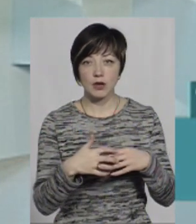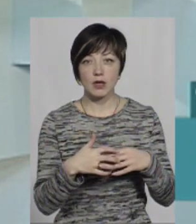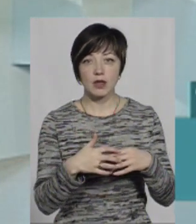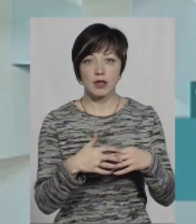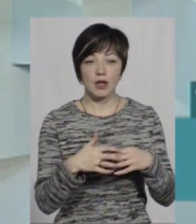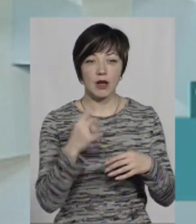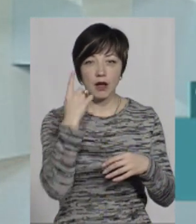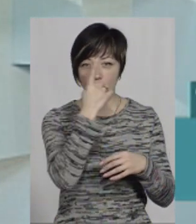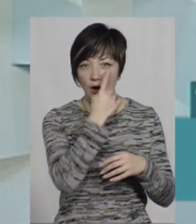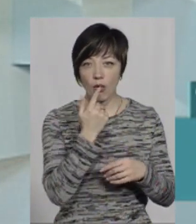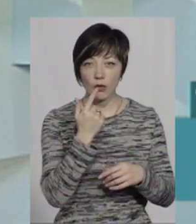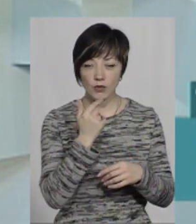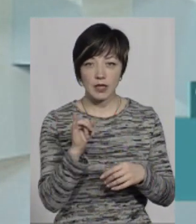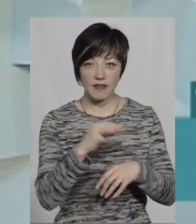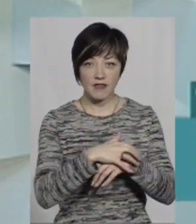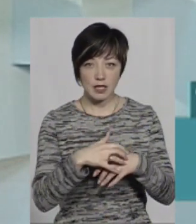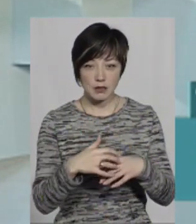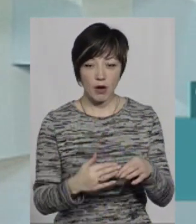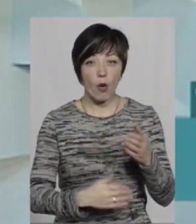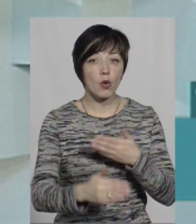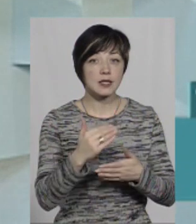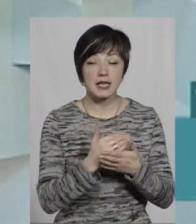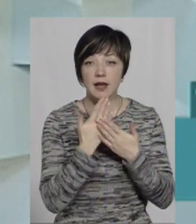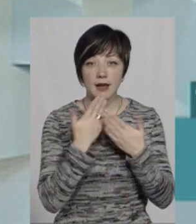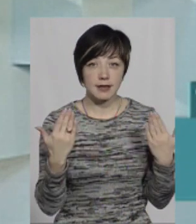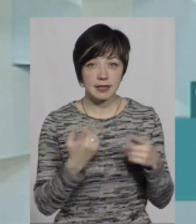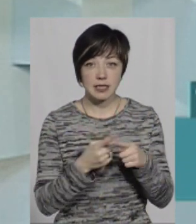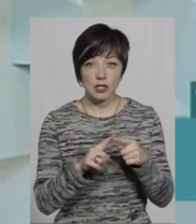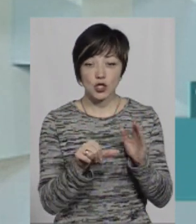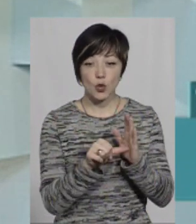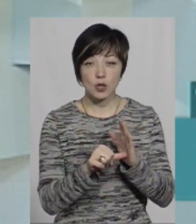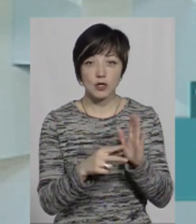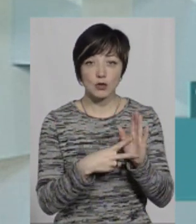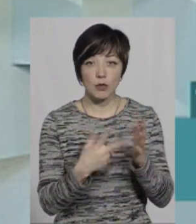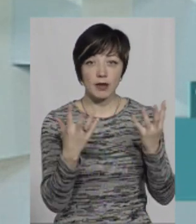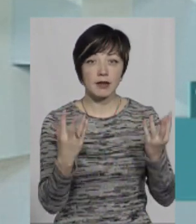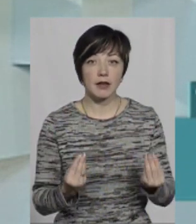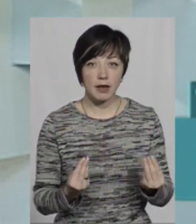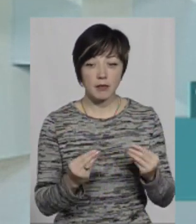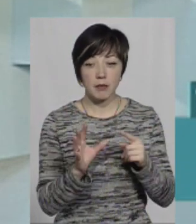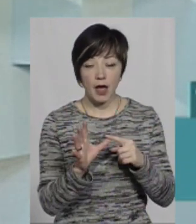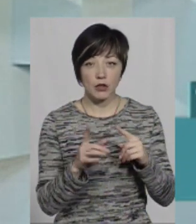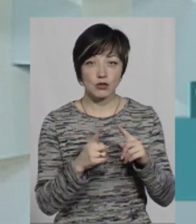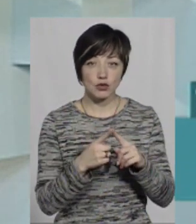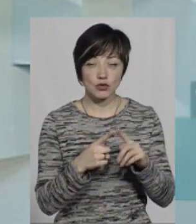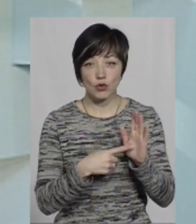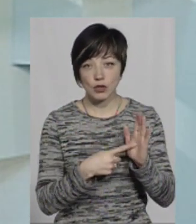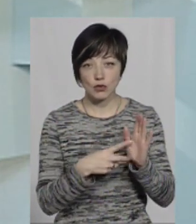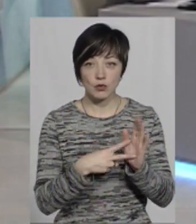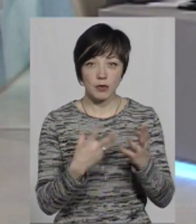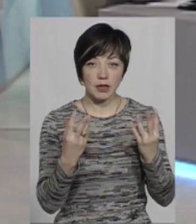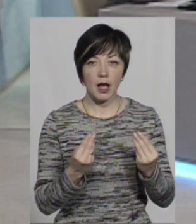з'являється, кон'юнктивіт і висипка. Ну це вже шостий. Сьомий день, п'ятий, шостий, сьомий